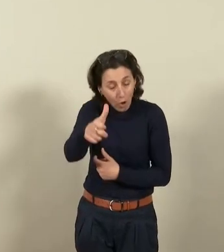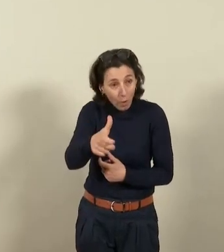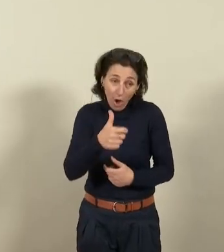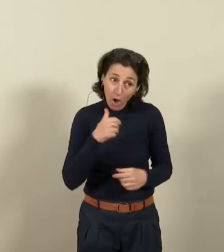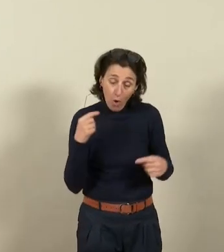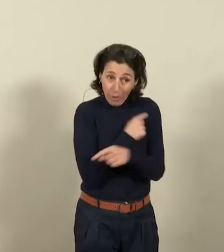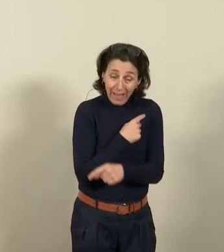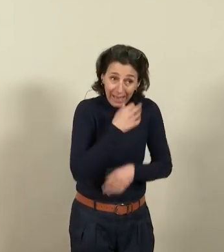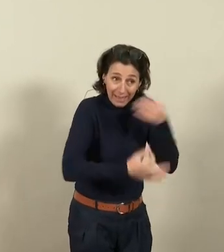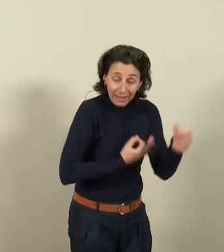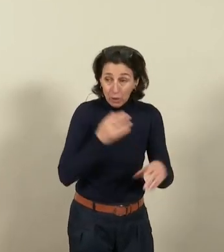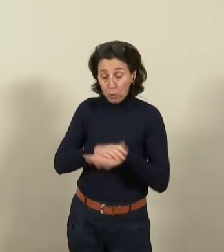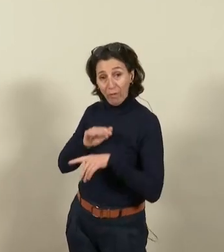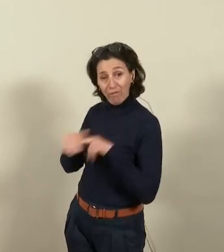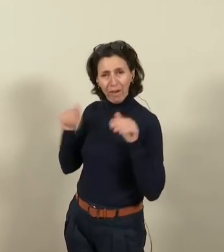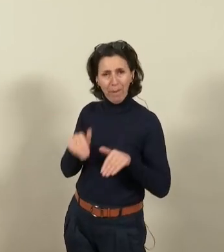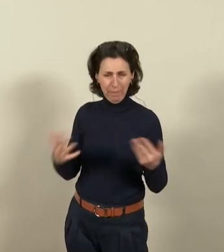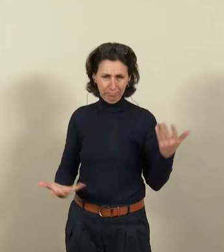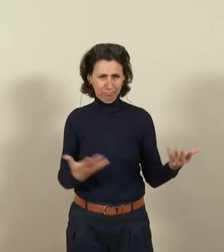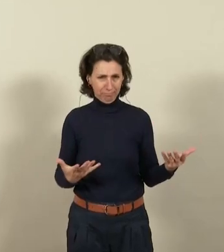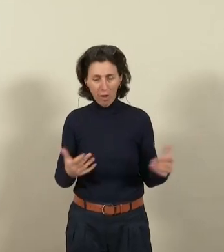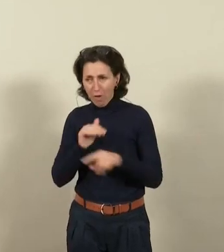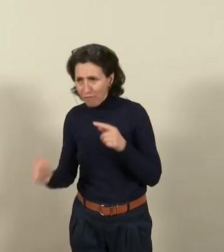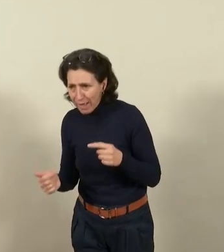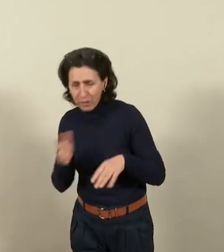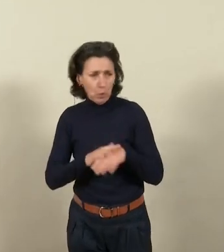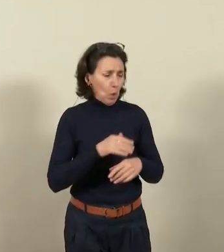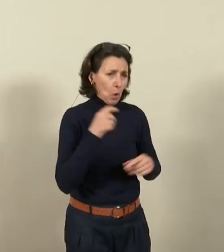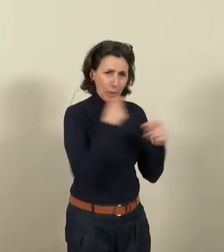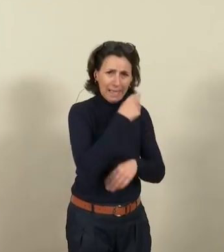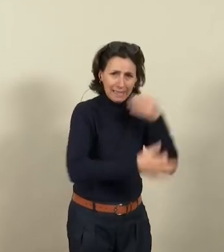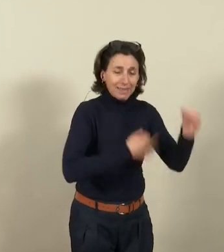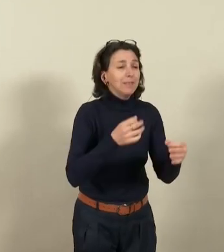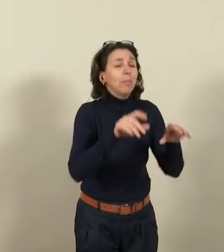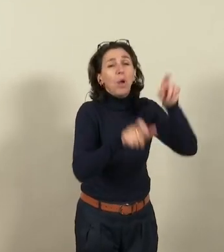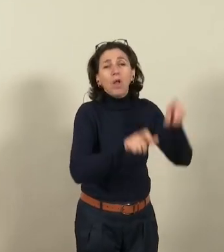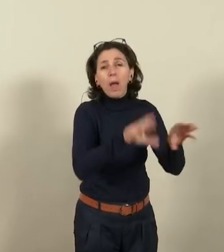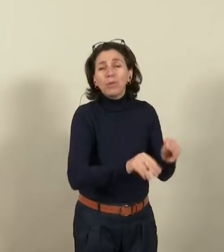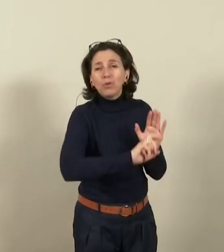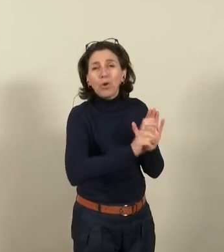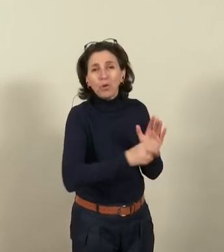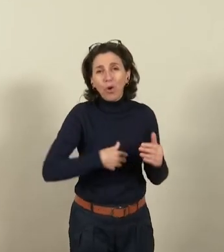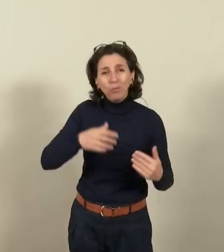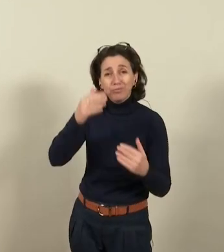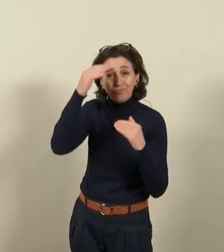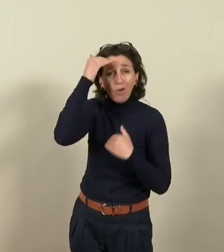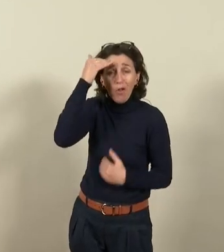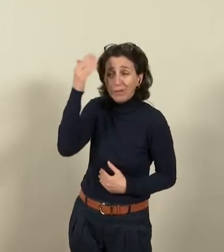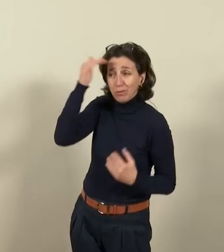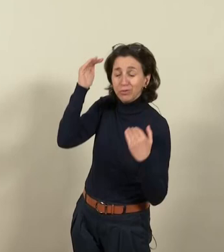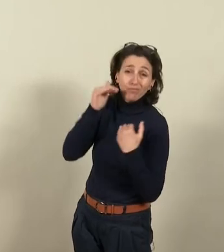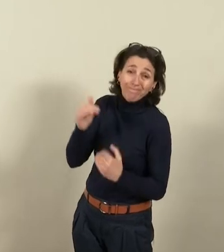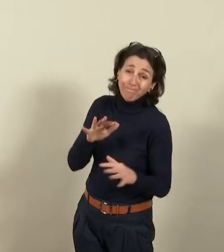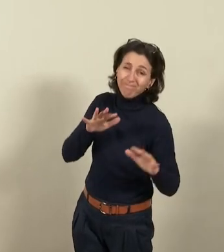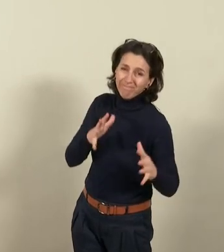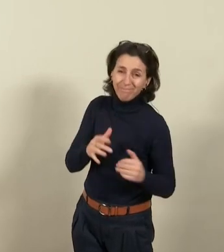le contraire de ce que l'on dit les grenobloises et grenoblois jugeront ainsi de votre sincérité sur ce sujet comme sur tout autre